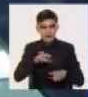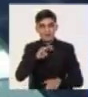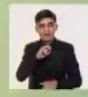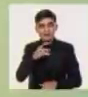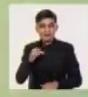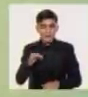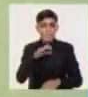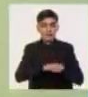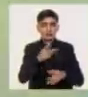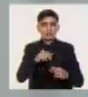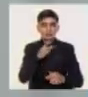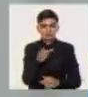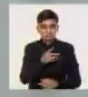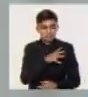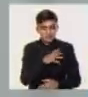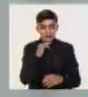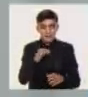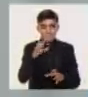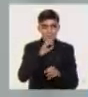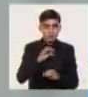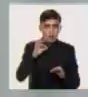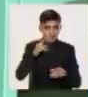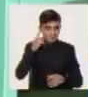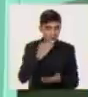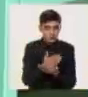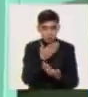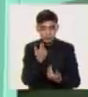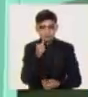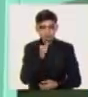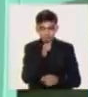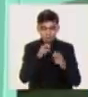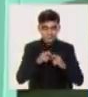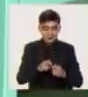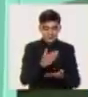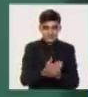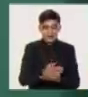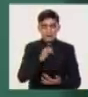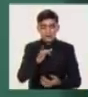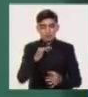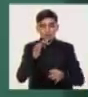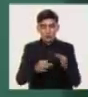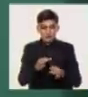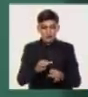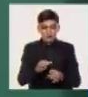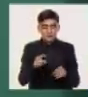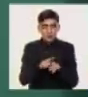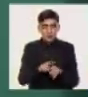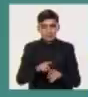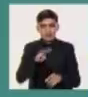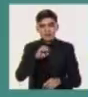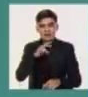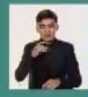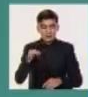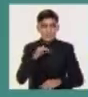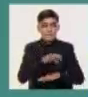Банк и знали ли они о хищениях. В ведомстве ссылается на тайну следствия. На данный момент суд принудительно ликвидировал Тенгри